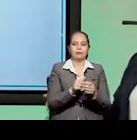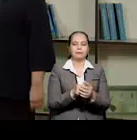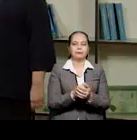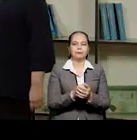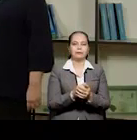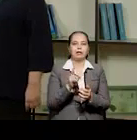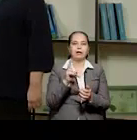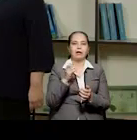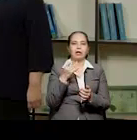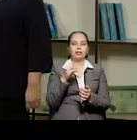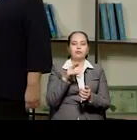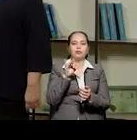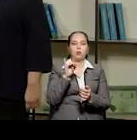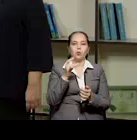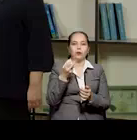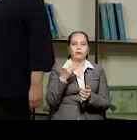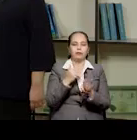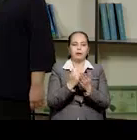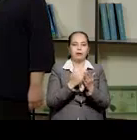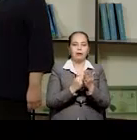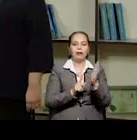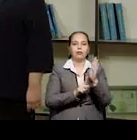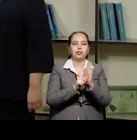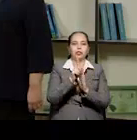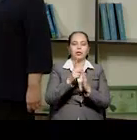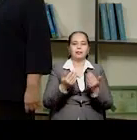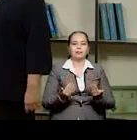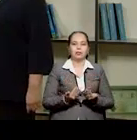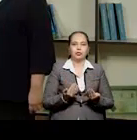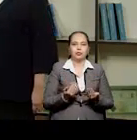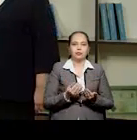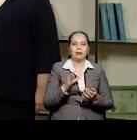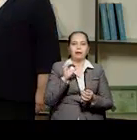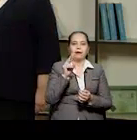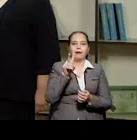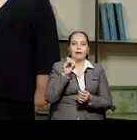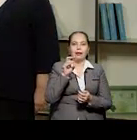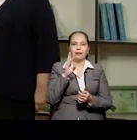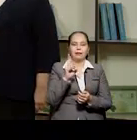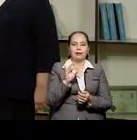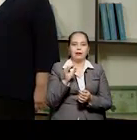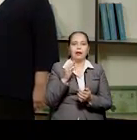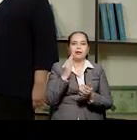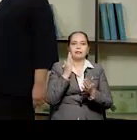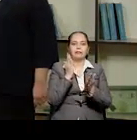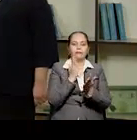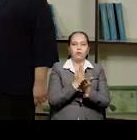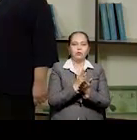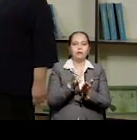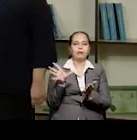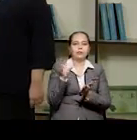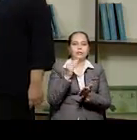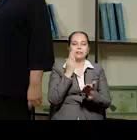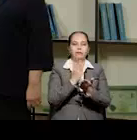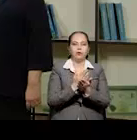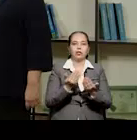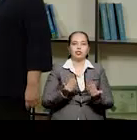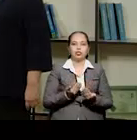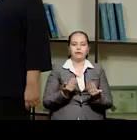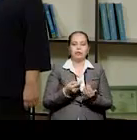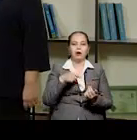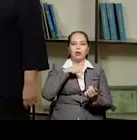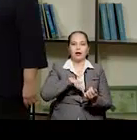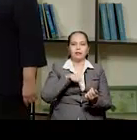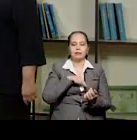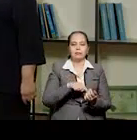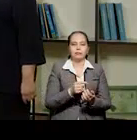С клеточного уровня начинается жизнь, и клетки свойственны все свойства живых